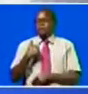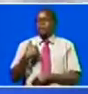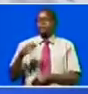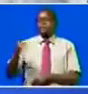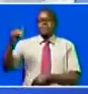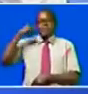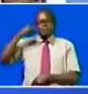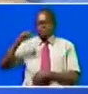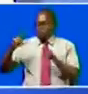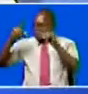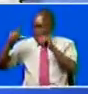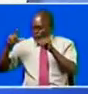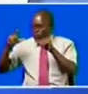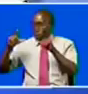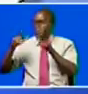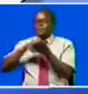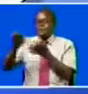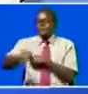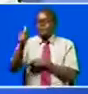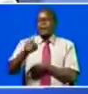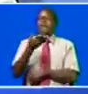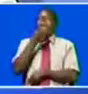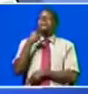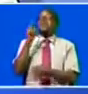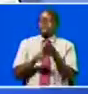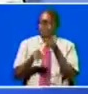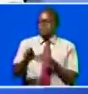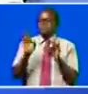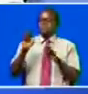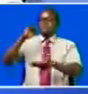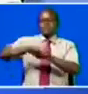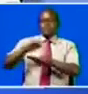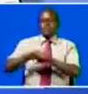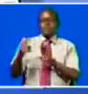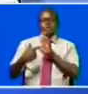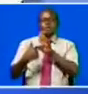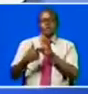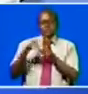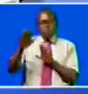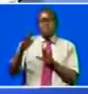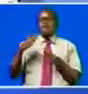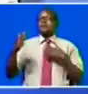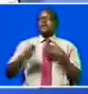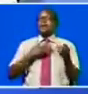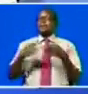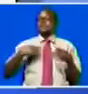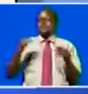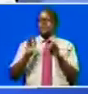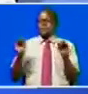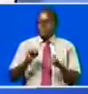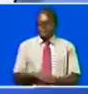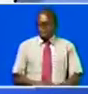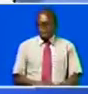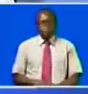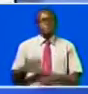unaona upige picha hivi, utumie mwanaume mwingine, mnasema wewe ni kibenten changu, unamuonesha utupu wako. Na Mwenyezi Mungu amesema